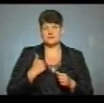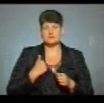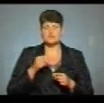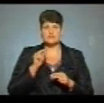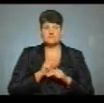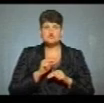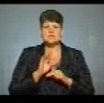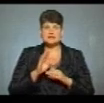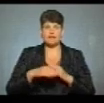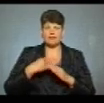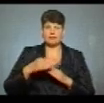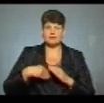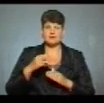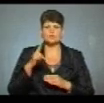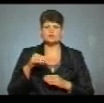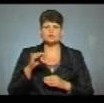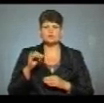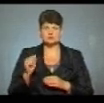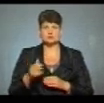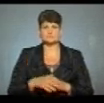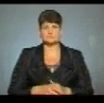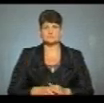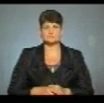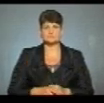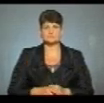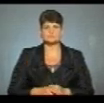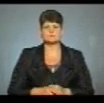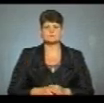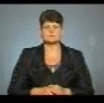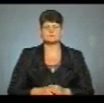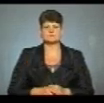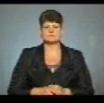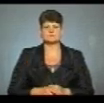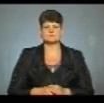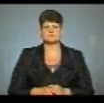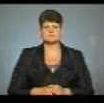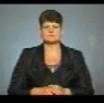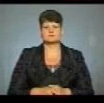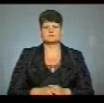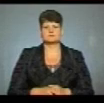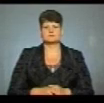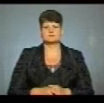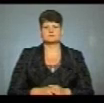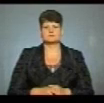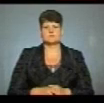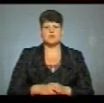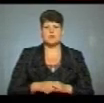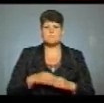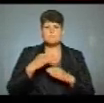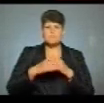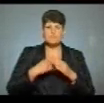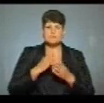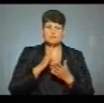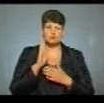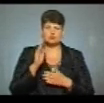накладати травмованим джгути та марливі пов'язки. Ми робимо на цьому місці. Пов'язки мають бути акуратні.